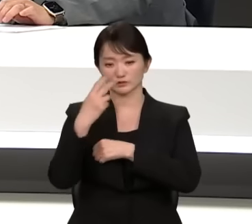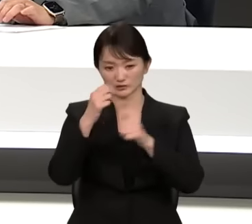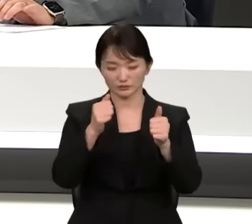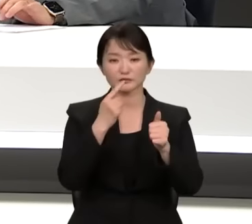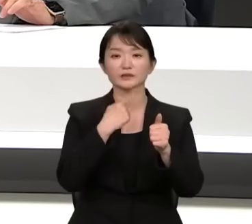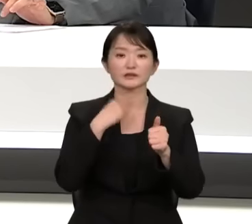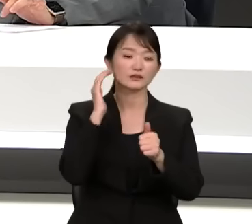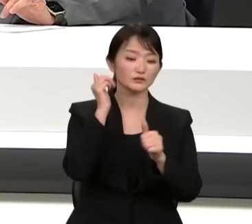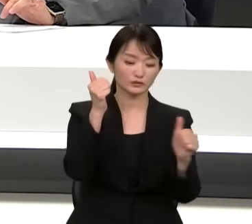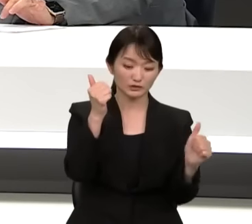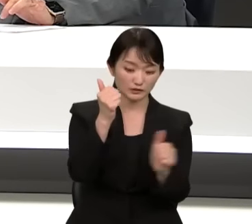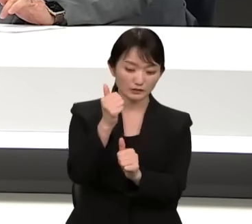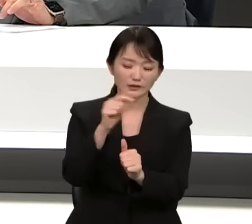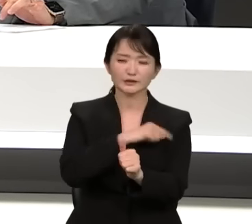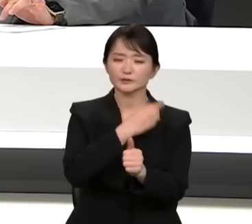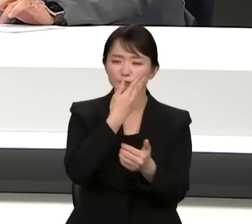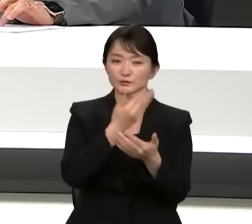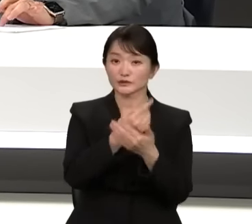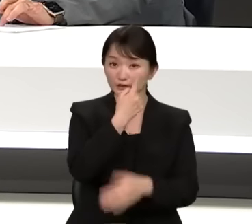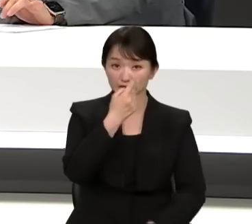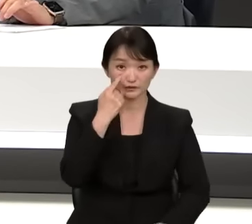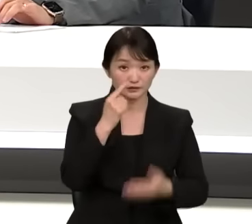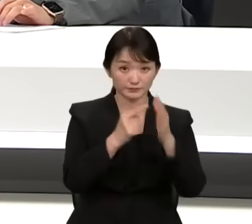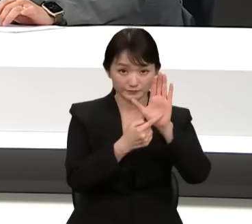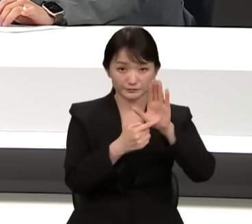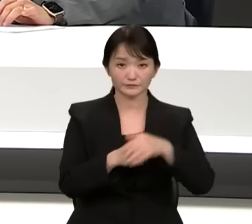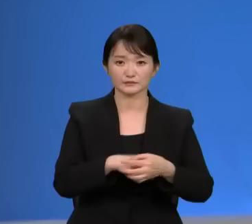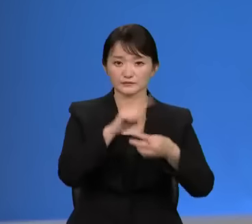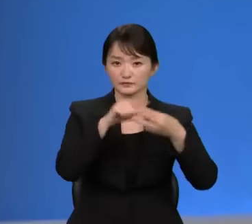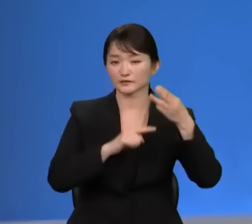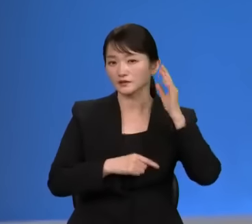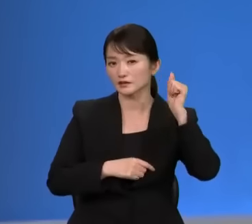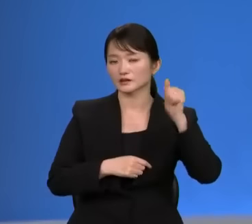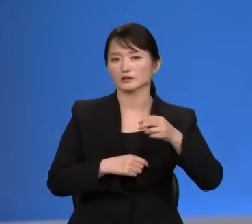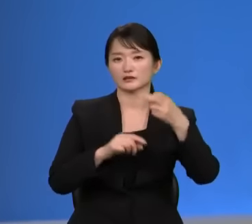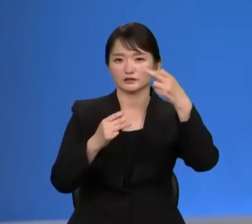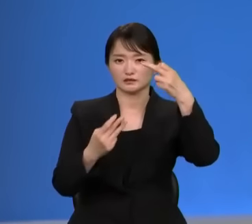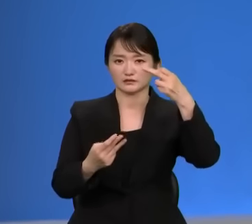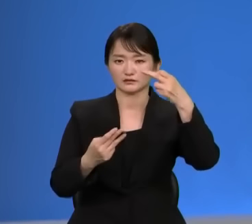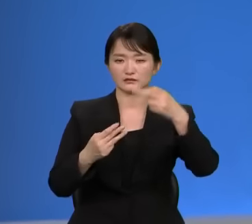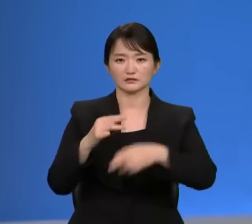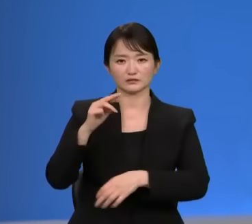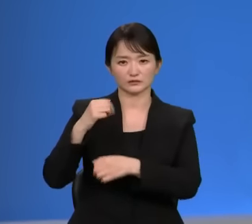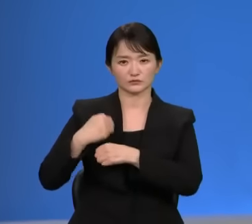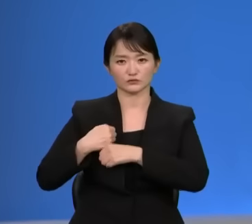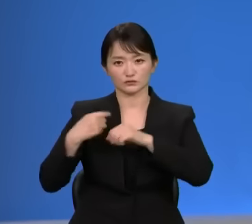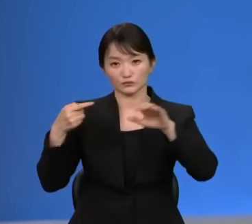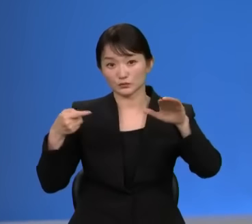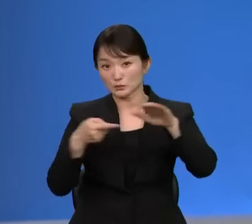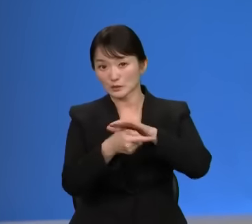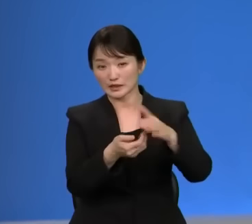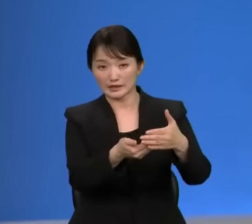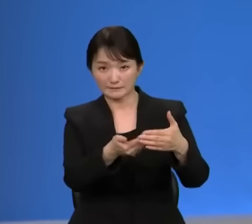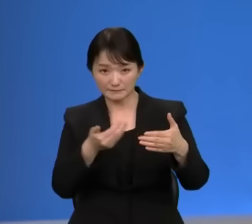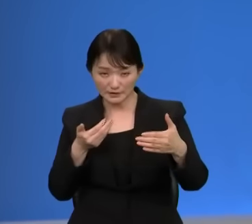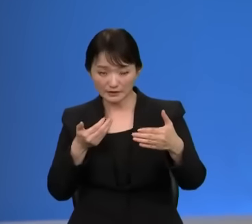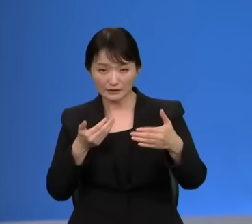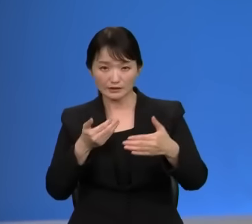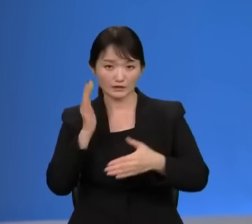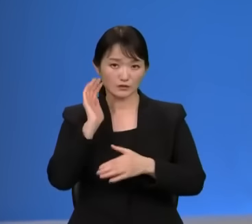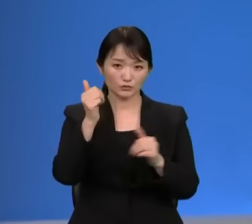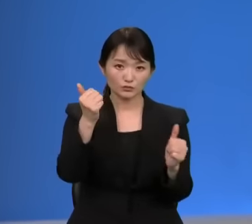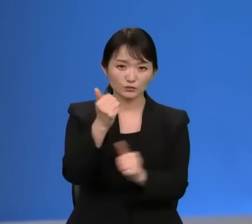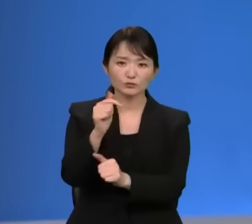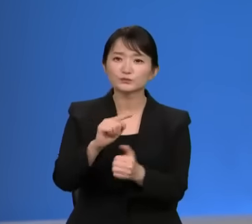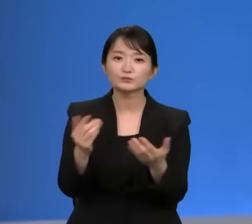이게 가장 중요한 증거 중에 하나잖아요 맞습니다 윤성열 대통령이 지난 3일 비상 개을 선포하기 직전 국무 어떤